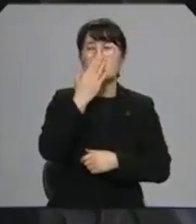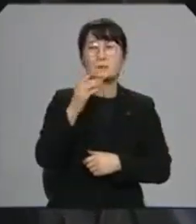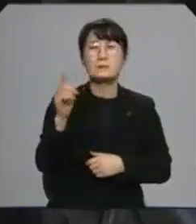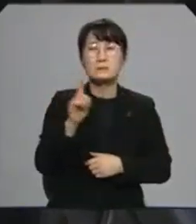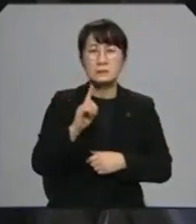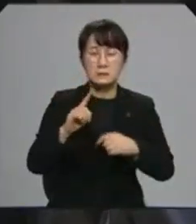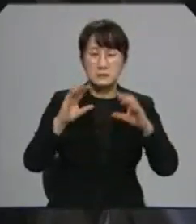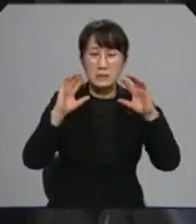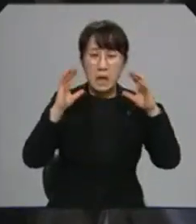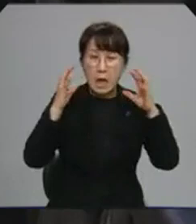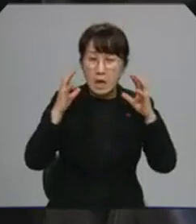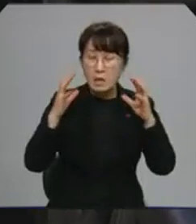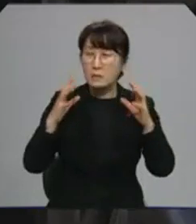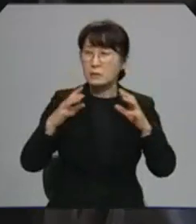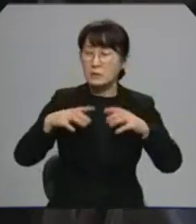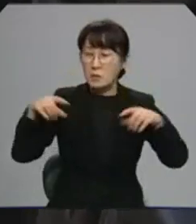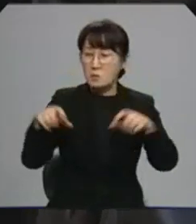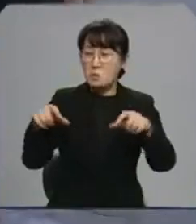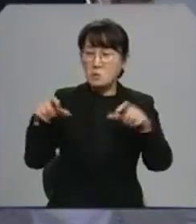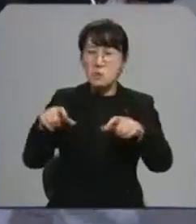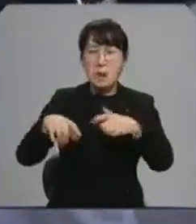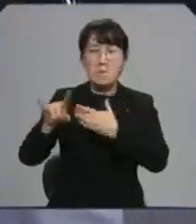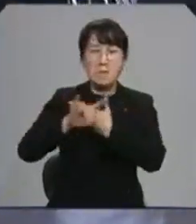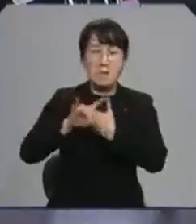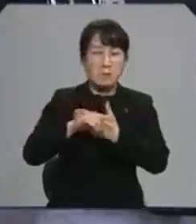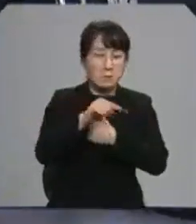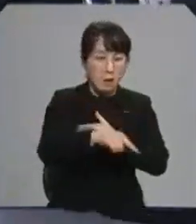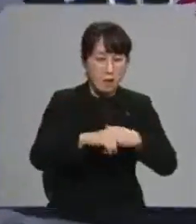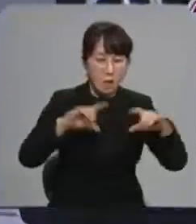정작 어린이가 늘고 있는 읍면단위 보육